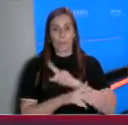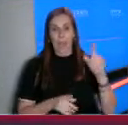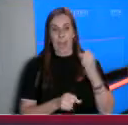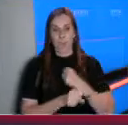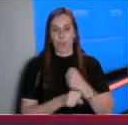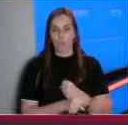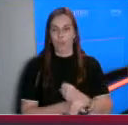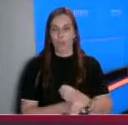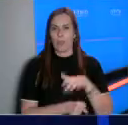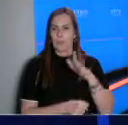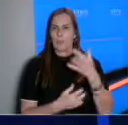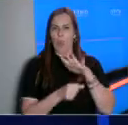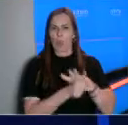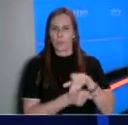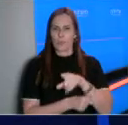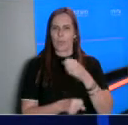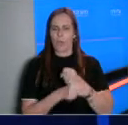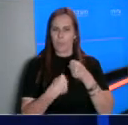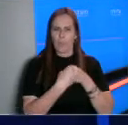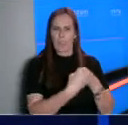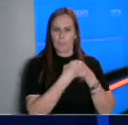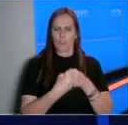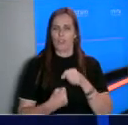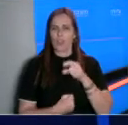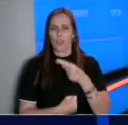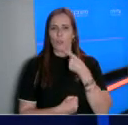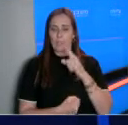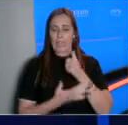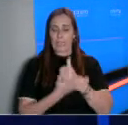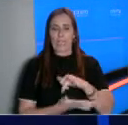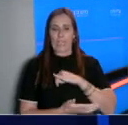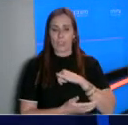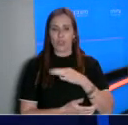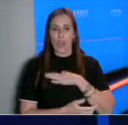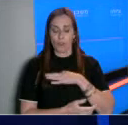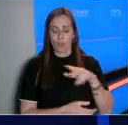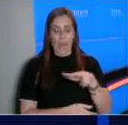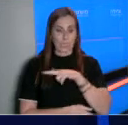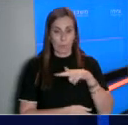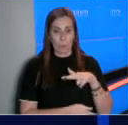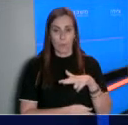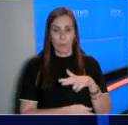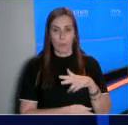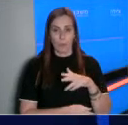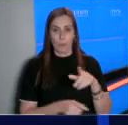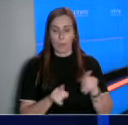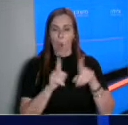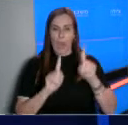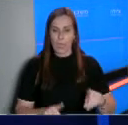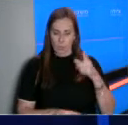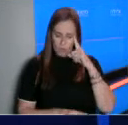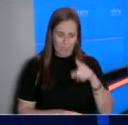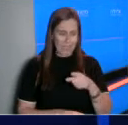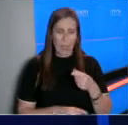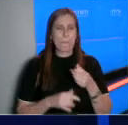לעבוד. נגד כמה לוביסטים אתם נאבקים, כשאתם אמורים לייצג אינטרס שלנו, הציבור, במהלך כמו הגז, שאני יודע